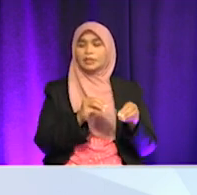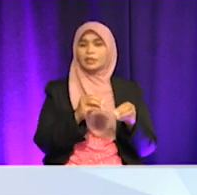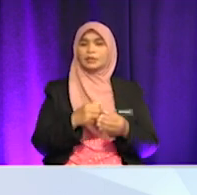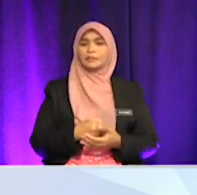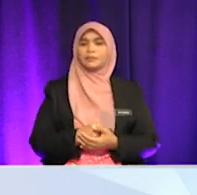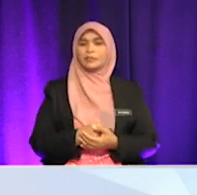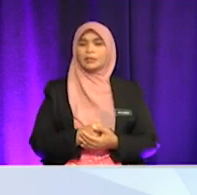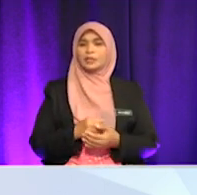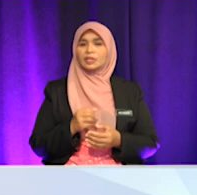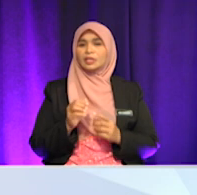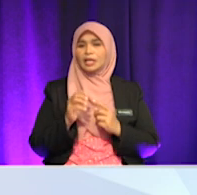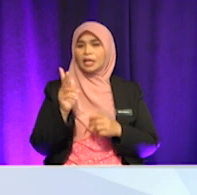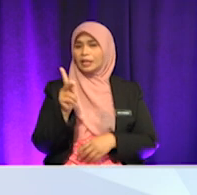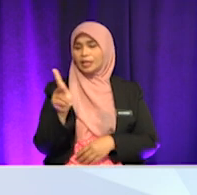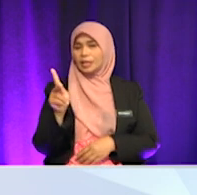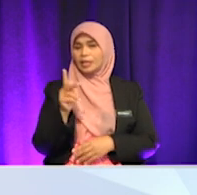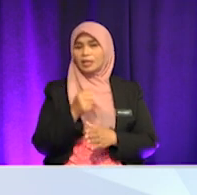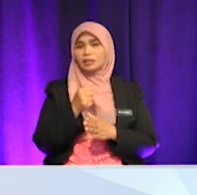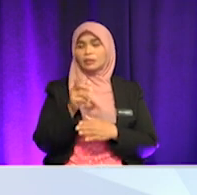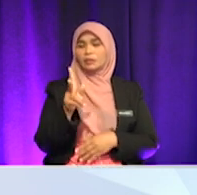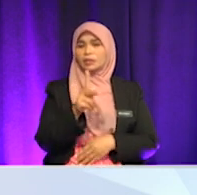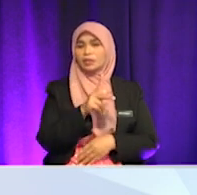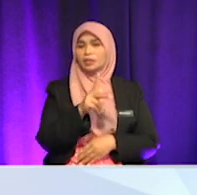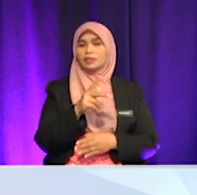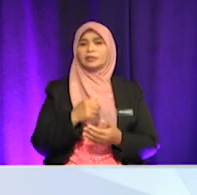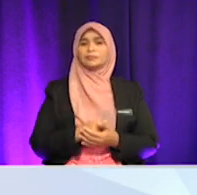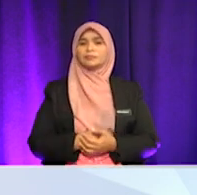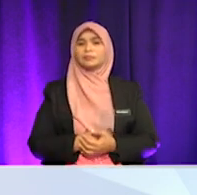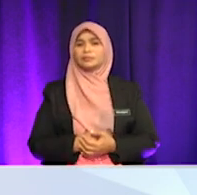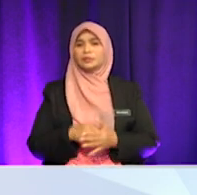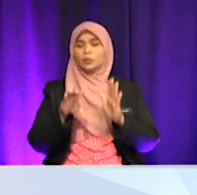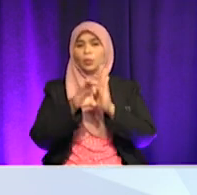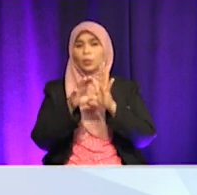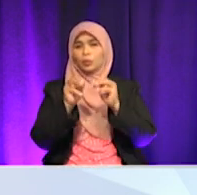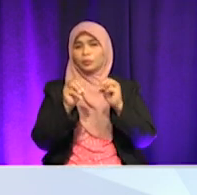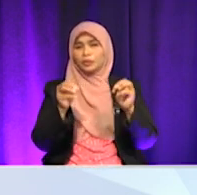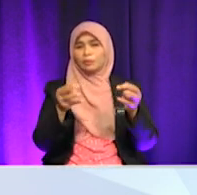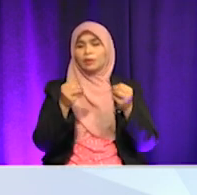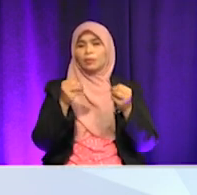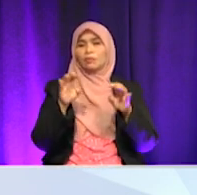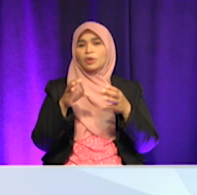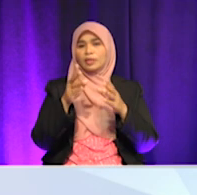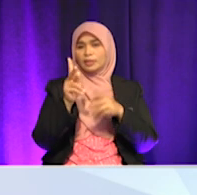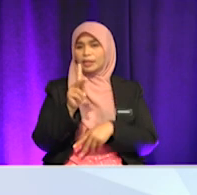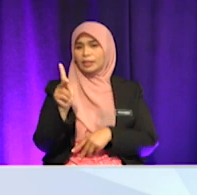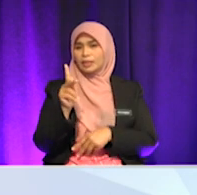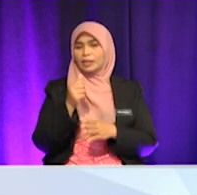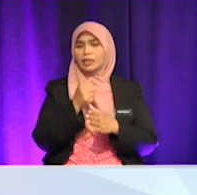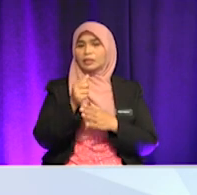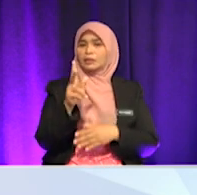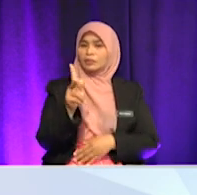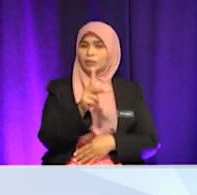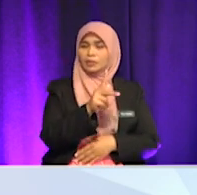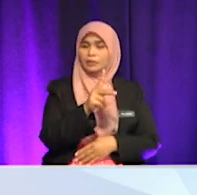kiri mengikut keselesaanlah, sama ada murid nak buat sebelah kanan ataupun kiri, maka kita akan dapat A bersamaan dengan P